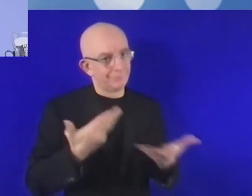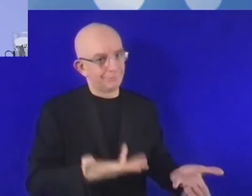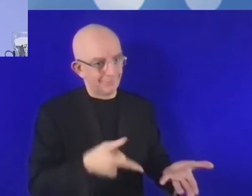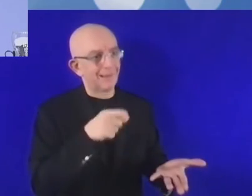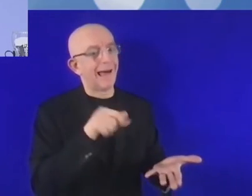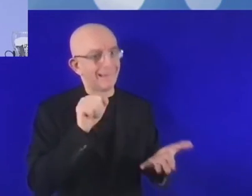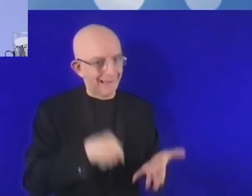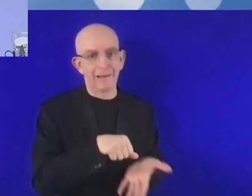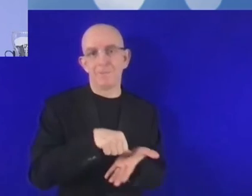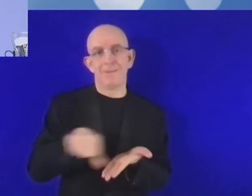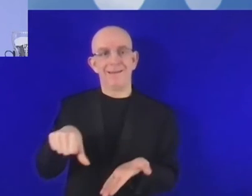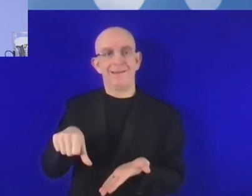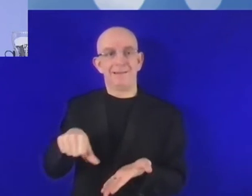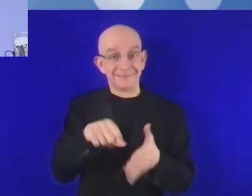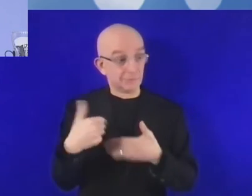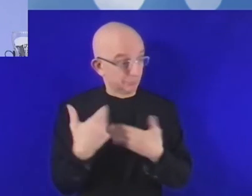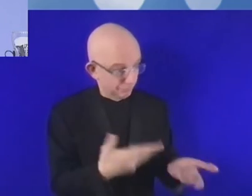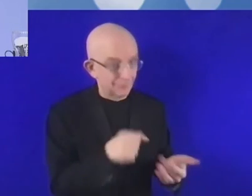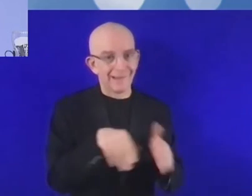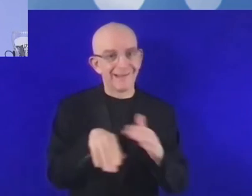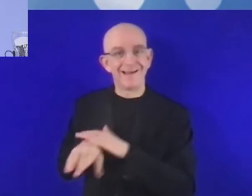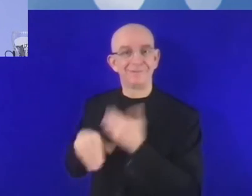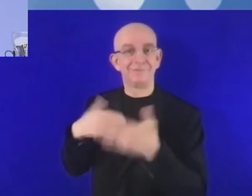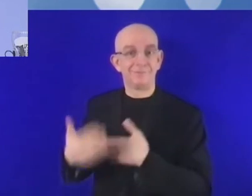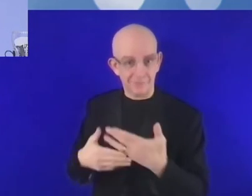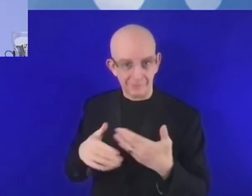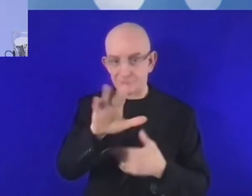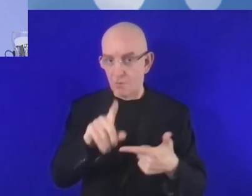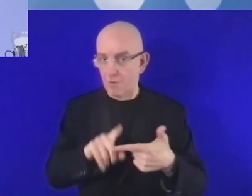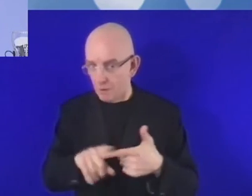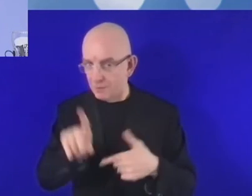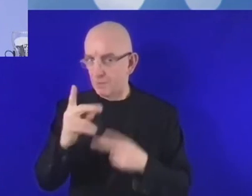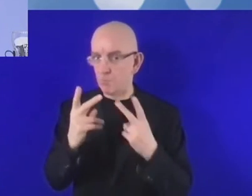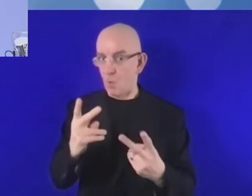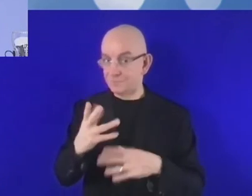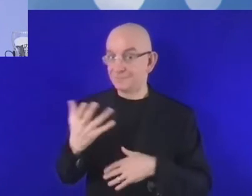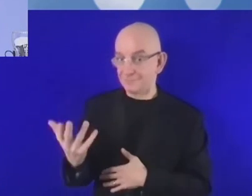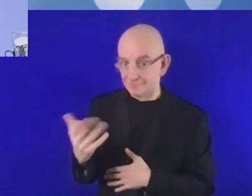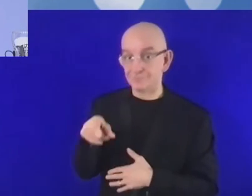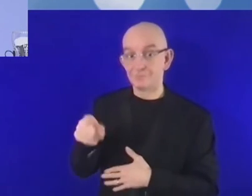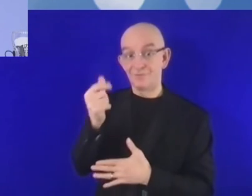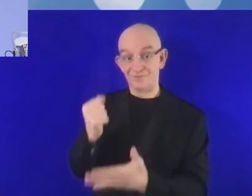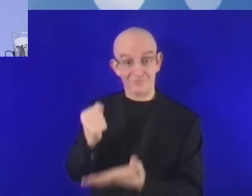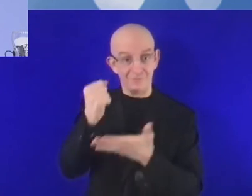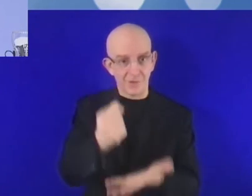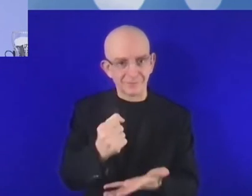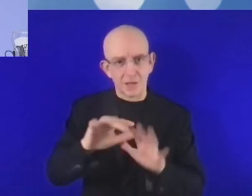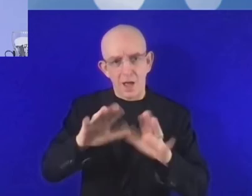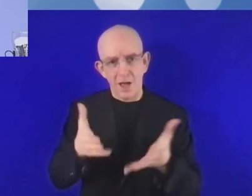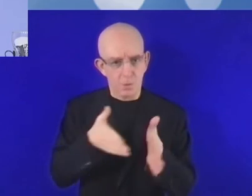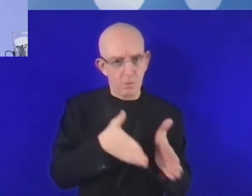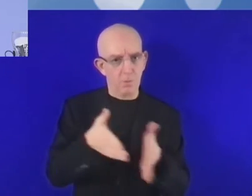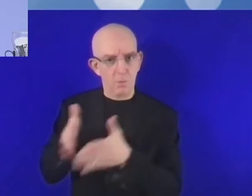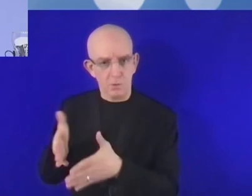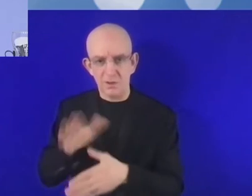Очередной вопрос – это модель финансирования. Я знаю, что наше время уже подходит к концу, так что я очень сжато буду об этом говорить.